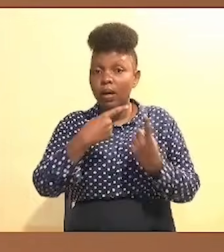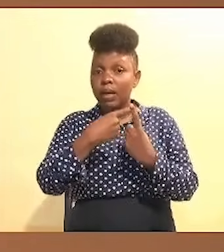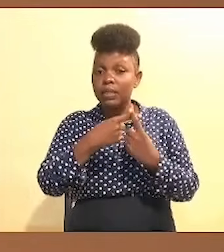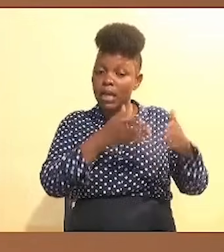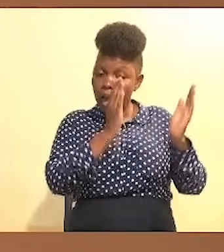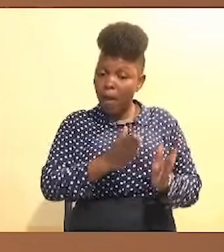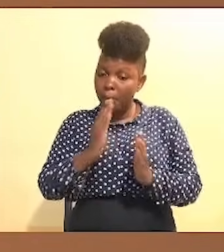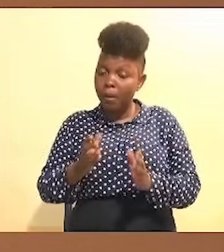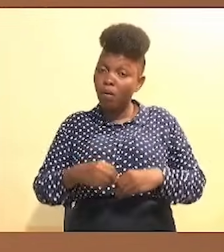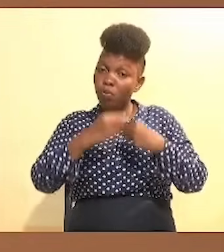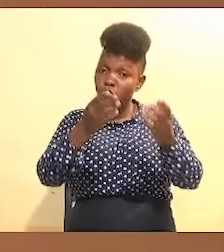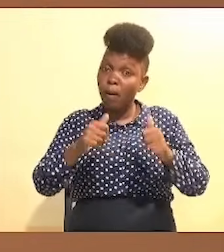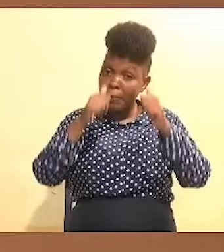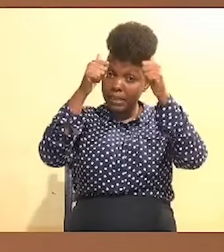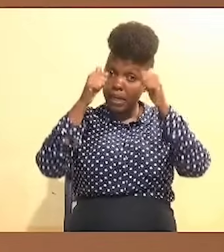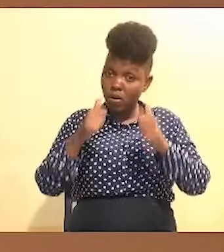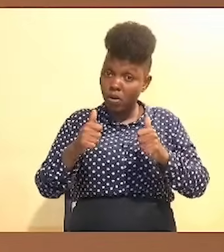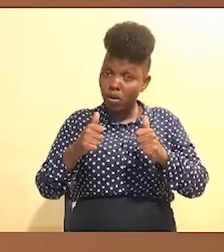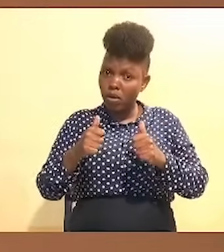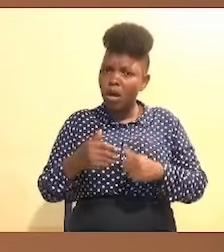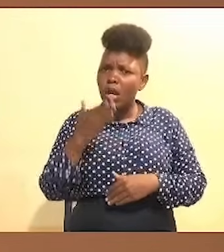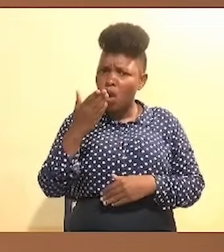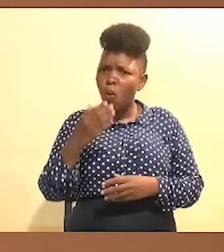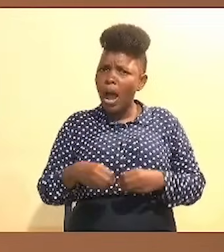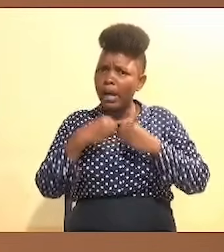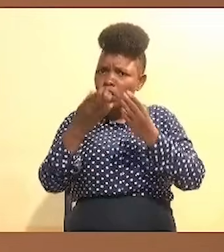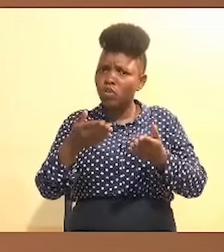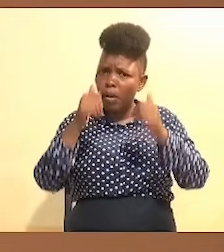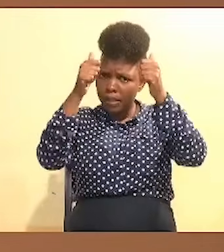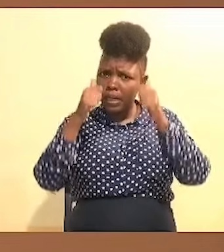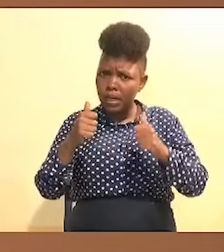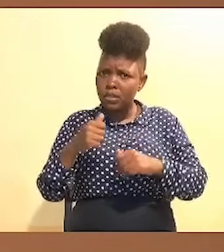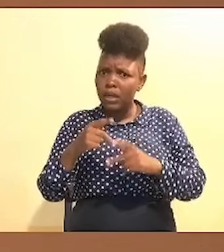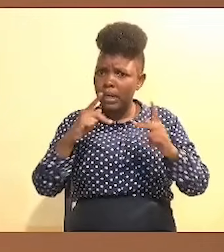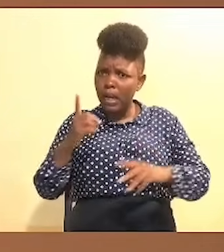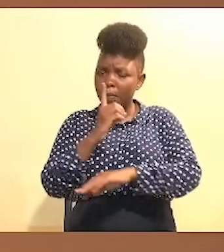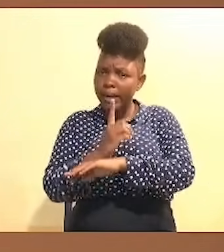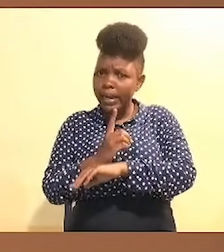Amepangwa kutoa matangazo. Na huwa akitoa matangazo ni kama dakika 45.